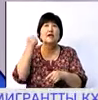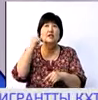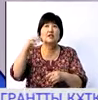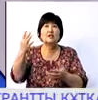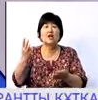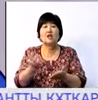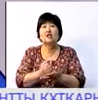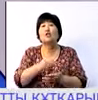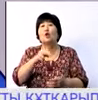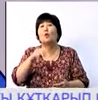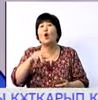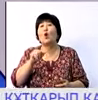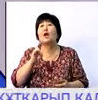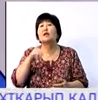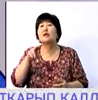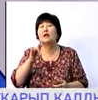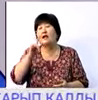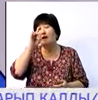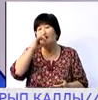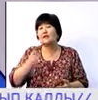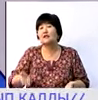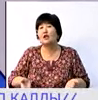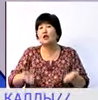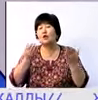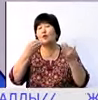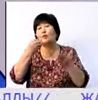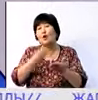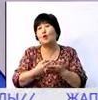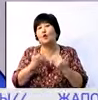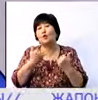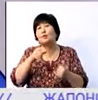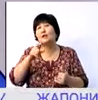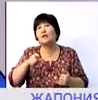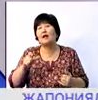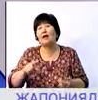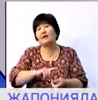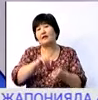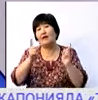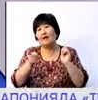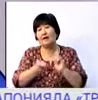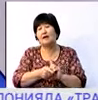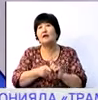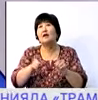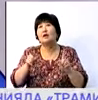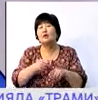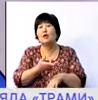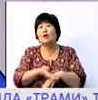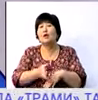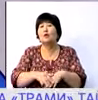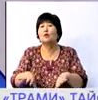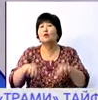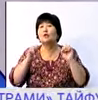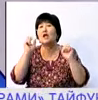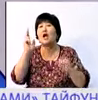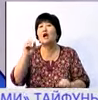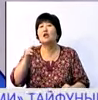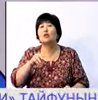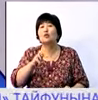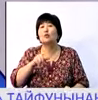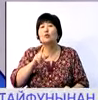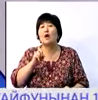жеткен балуандар халықтың төбесіне көтерген құрметті адамына айналған. Күші атасы Қажымұқан есімі